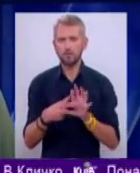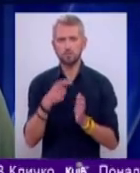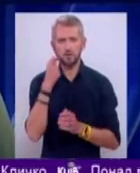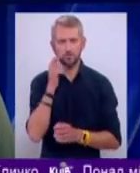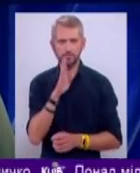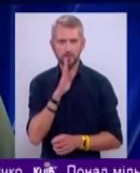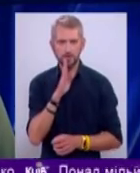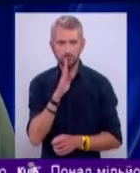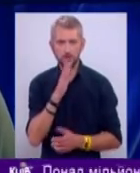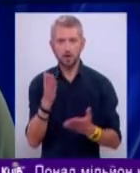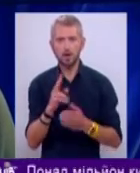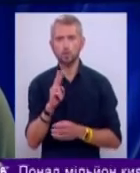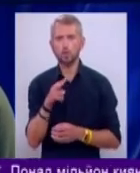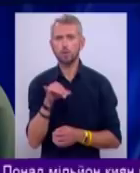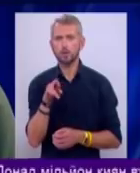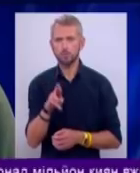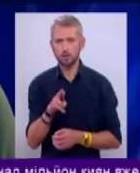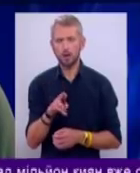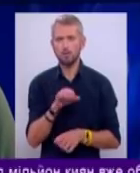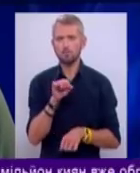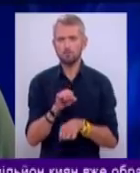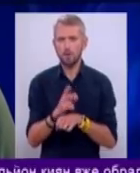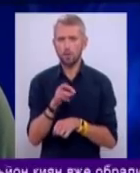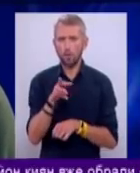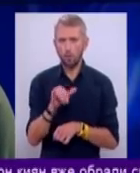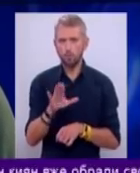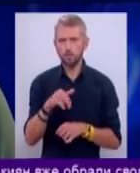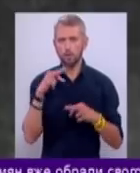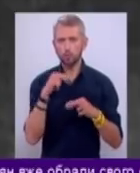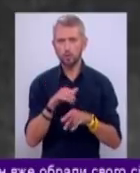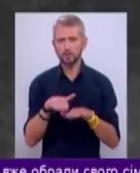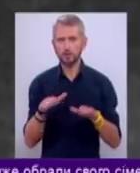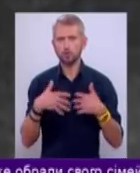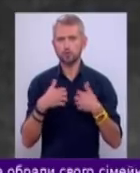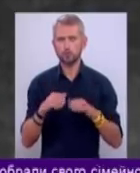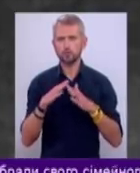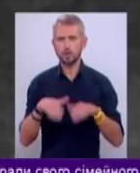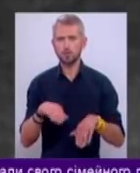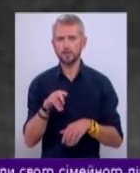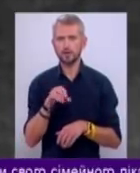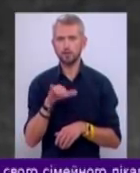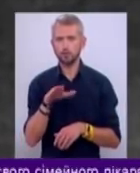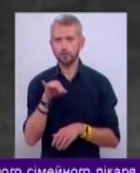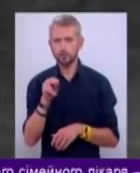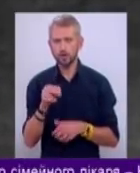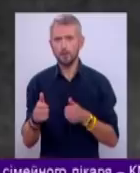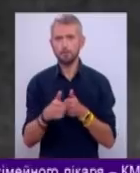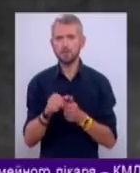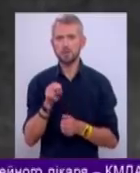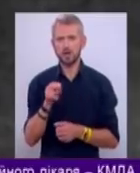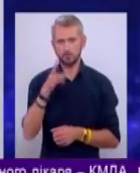Маргарита. Дівчинка, яка 2 липня впала в кому після отруєння у дитячому оздоровчому таборі «Славотич» під